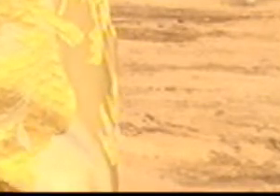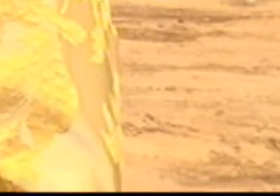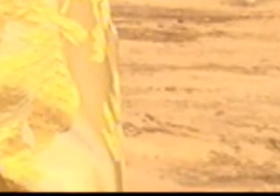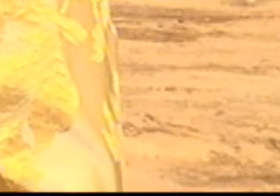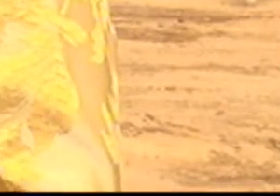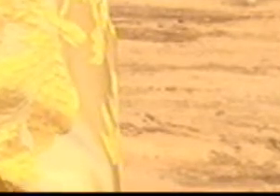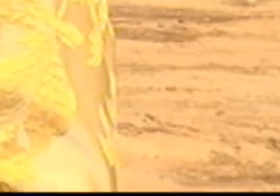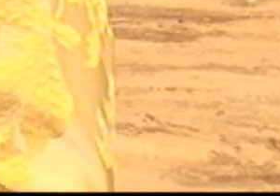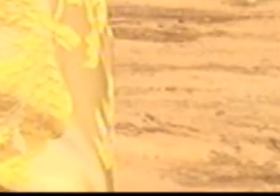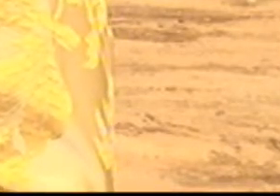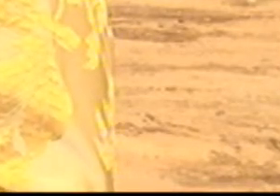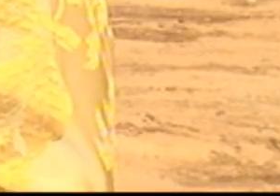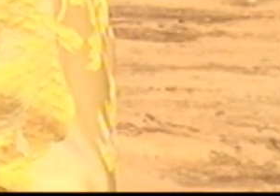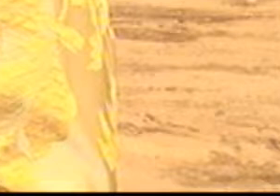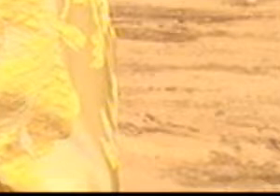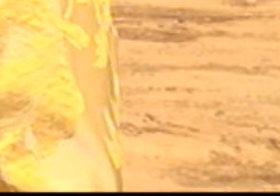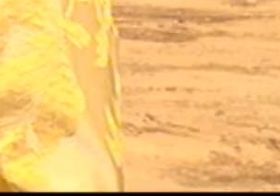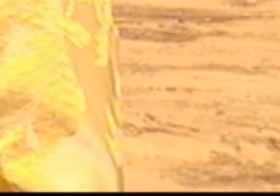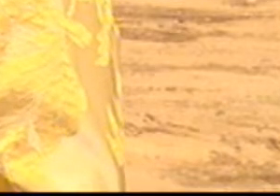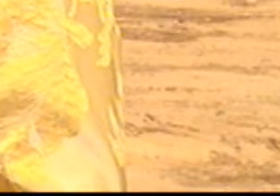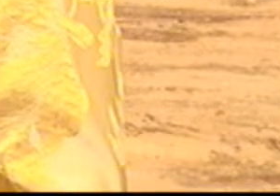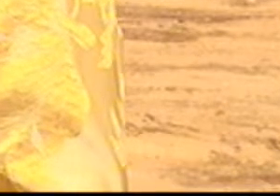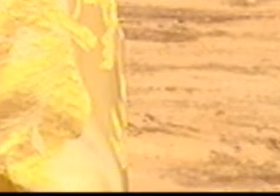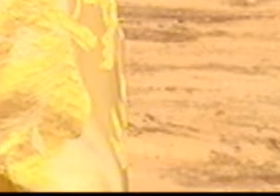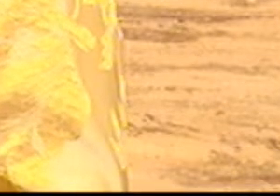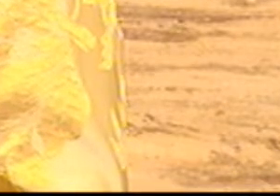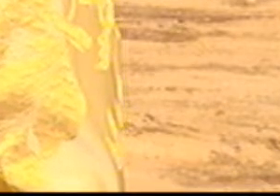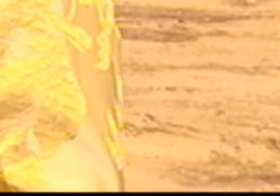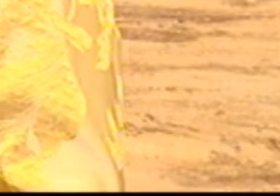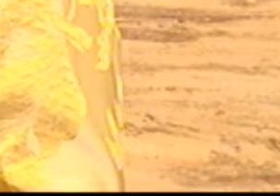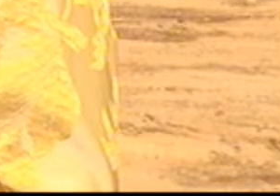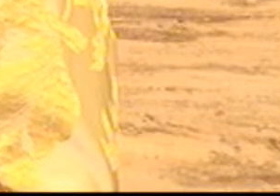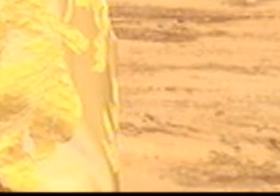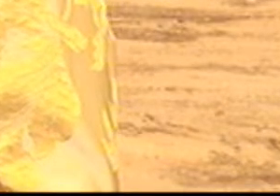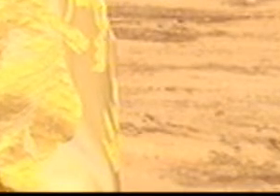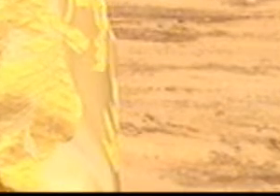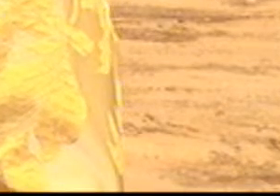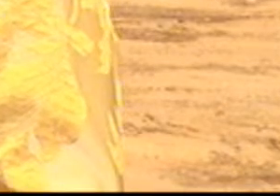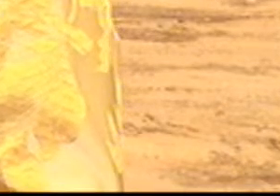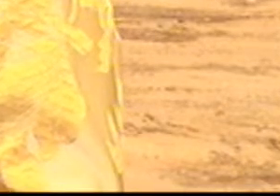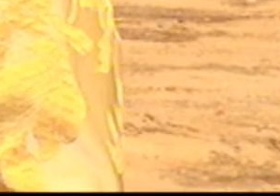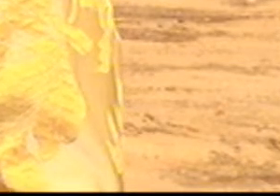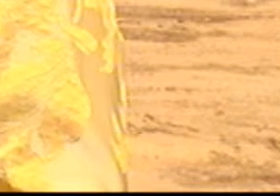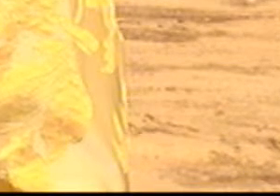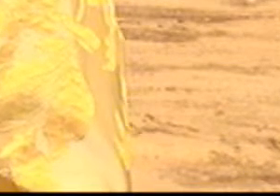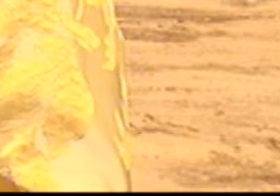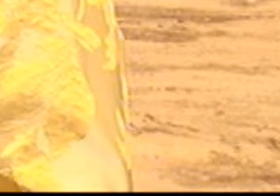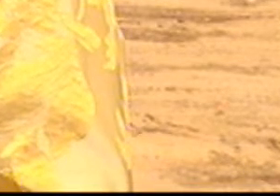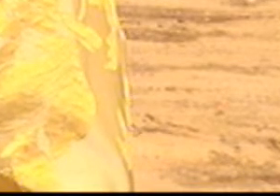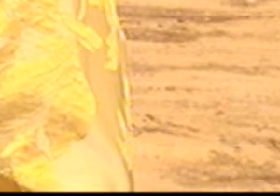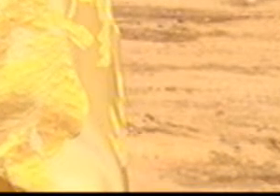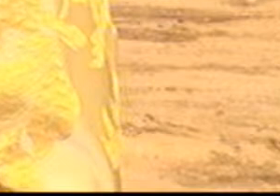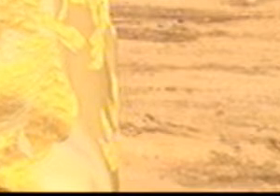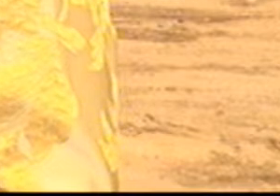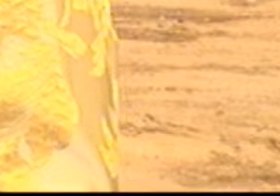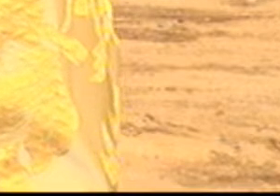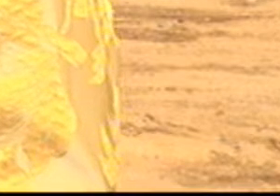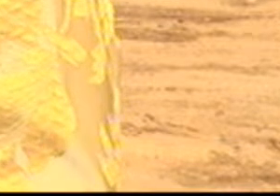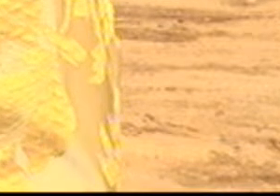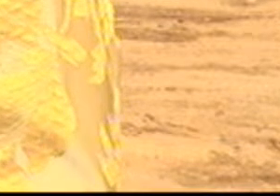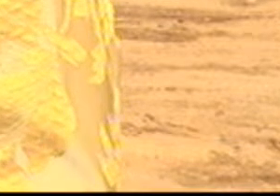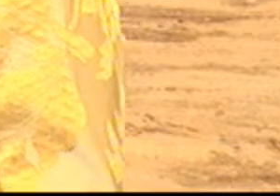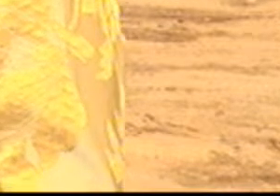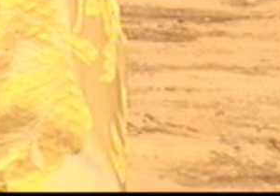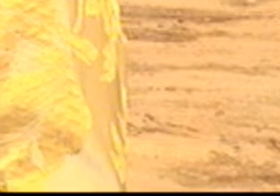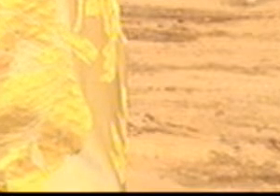jambo la kufurahisha na kumshukuru Mungu kama wanawake kuwa na mawazo endelevu ambayo yanaishi. Kwa hiyo